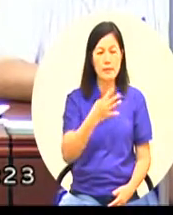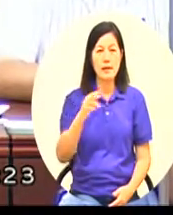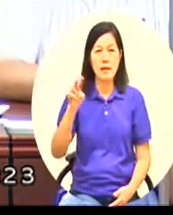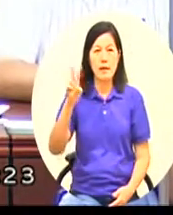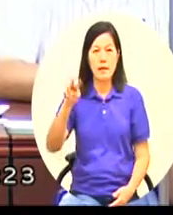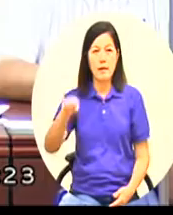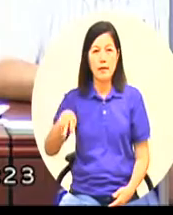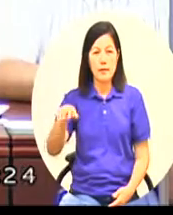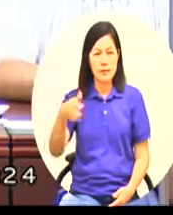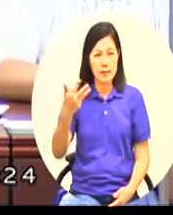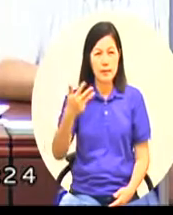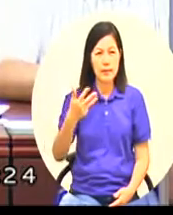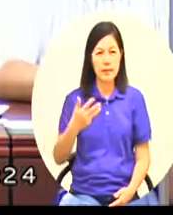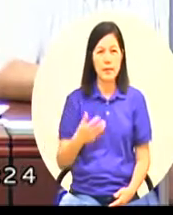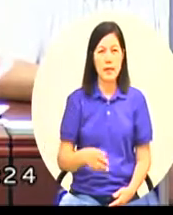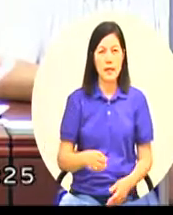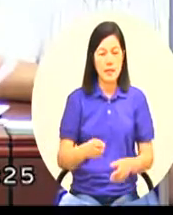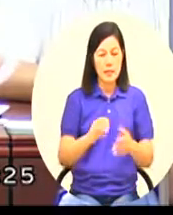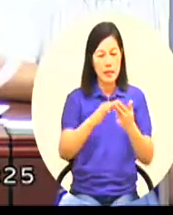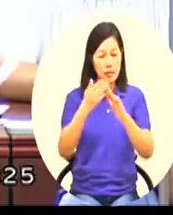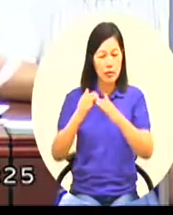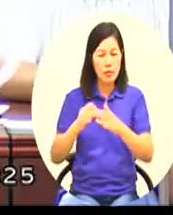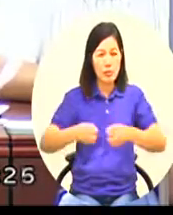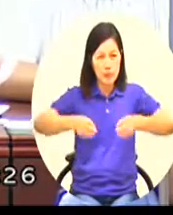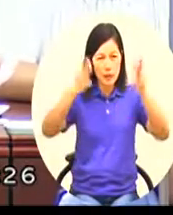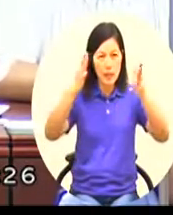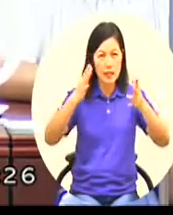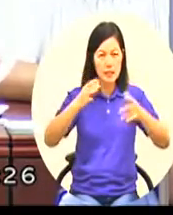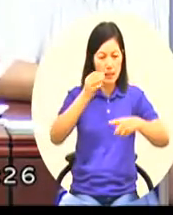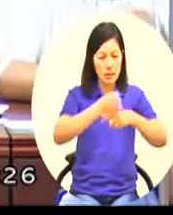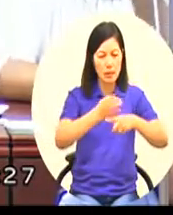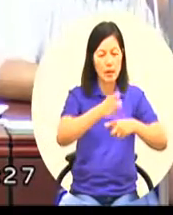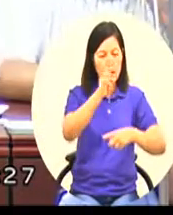求公寓大厦的利益用最优惠，就是